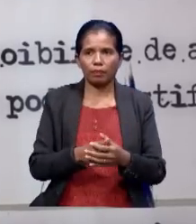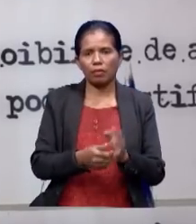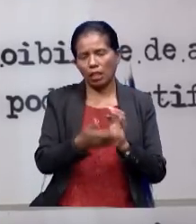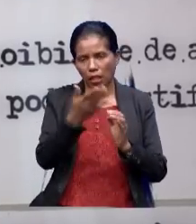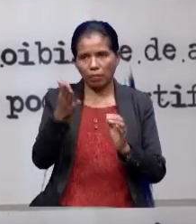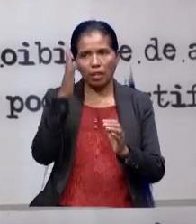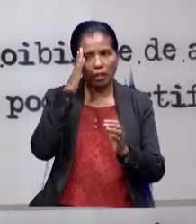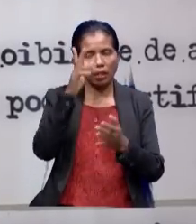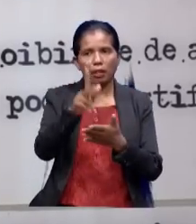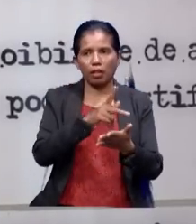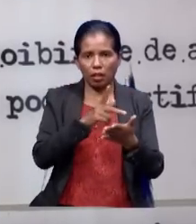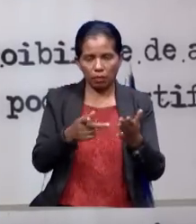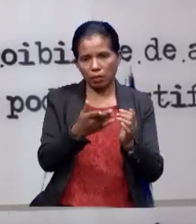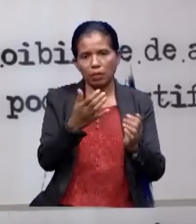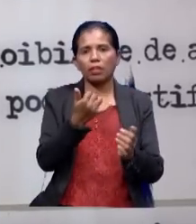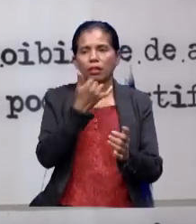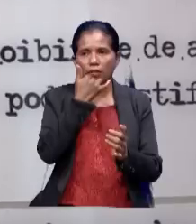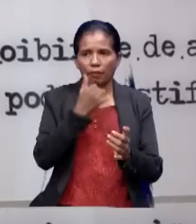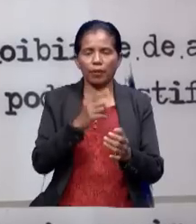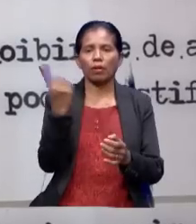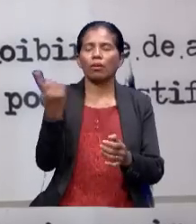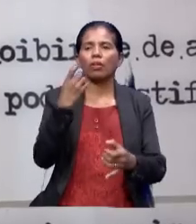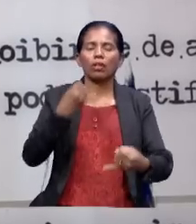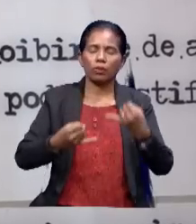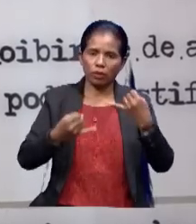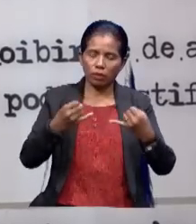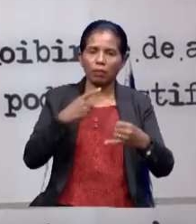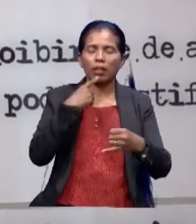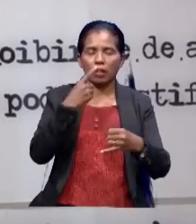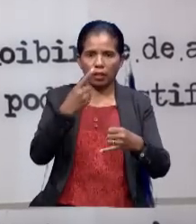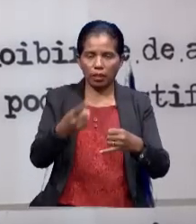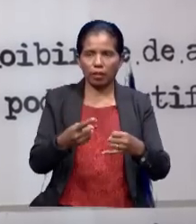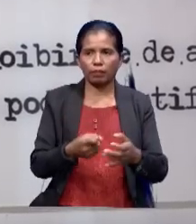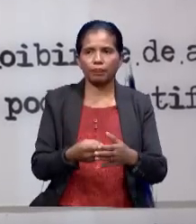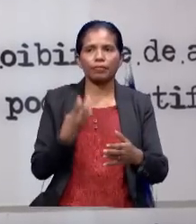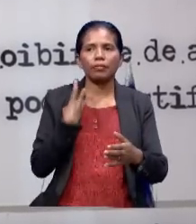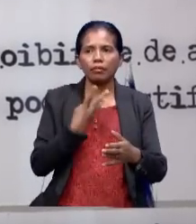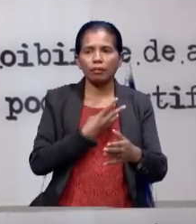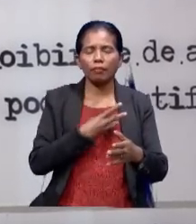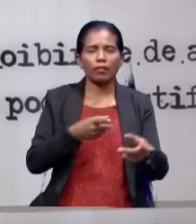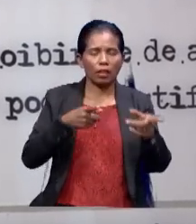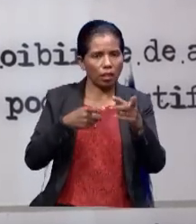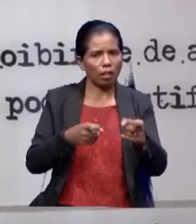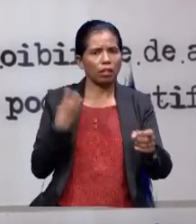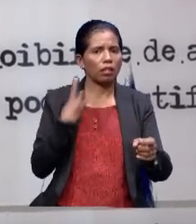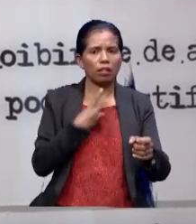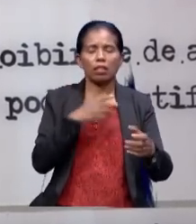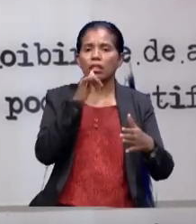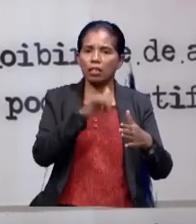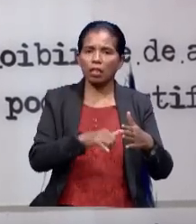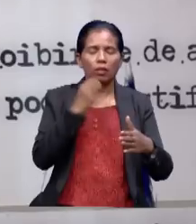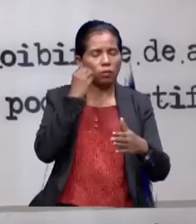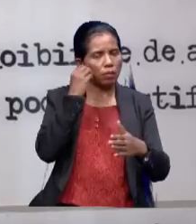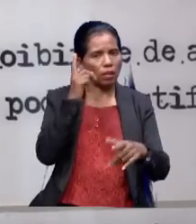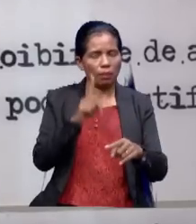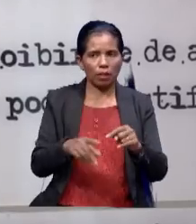ne crime anse mesi imsala negle so justiça ma vel hatete dian crime mas buat nebe tala dia negle kilat ne letal ne la dia Ulu kita susah kilat